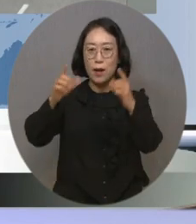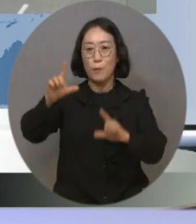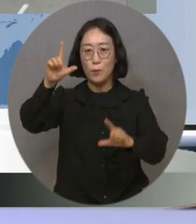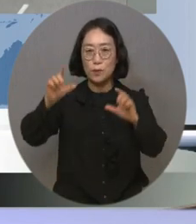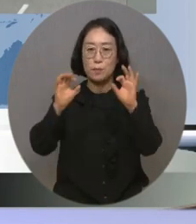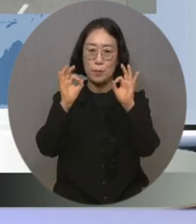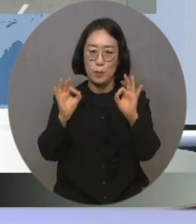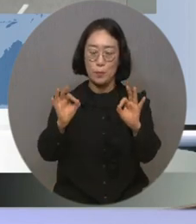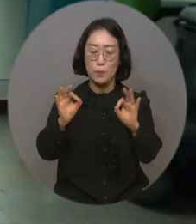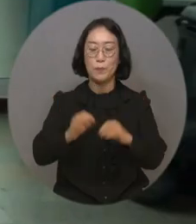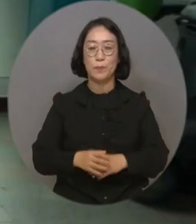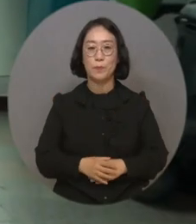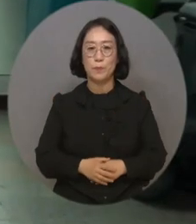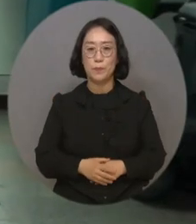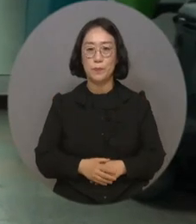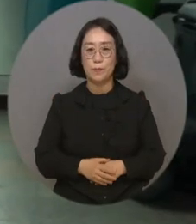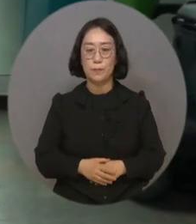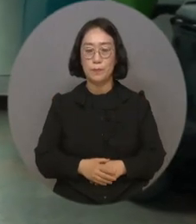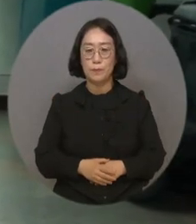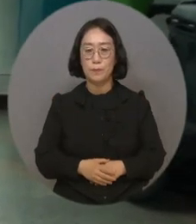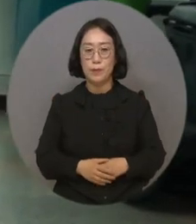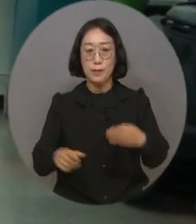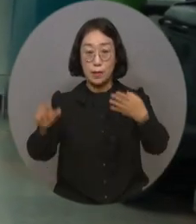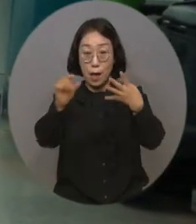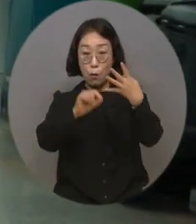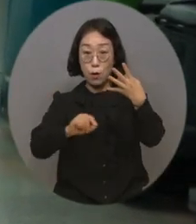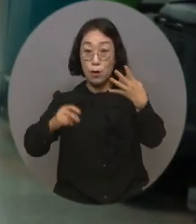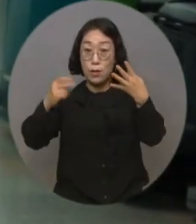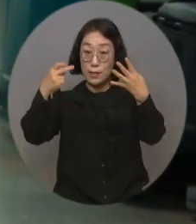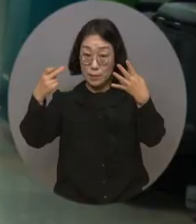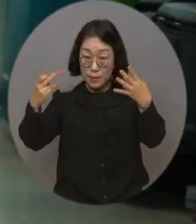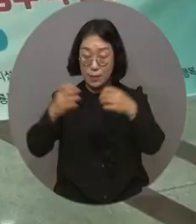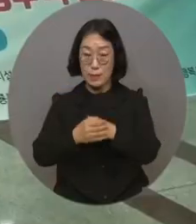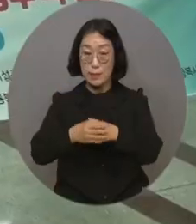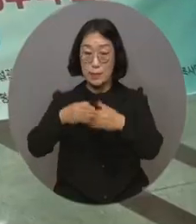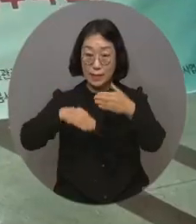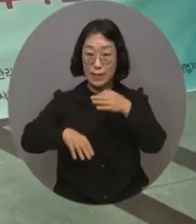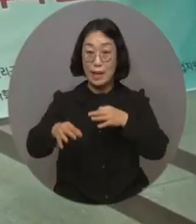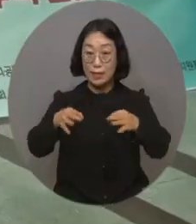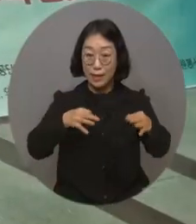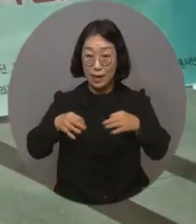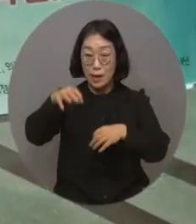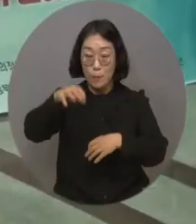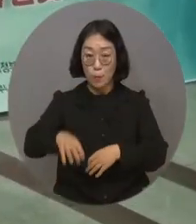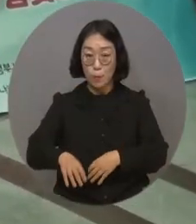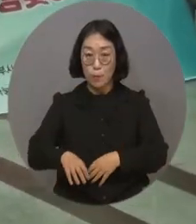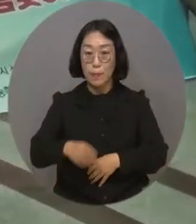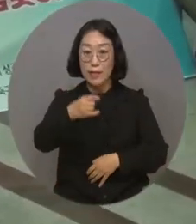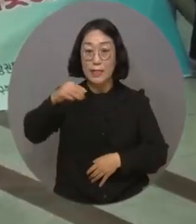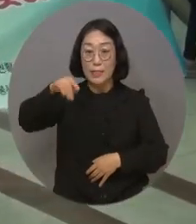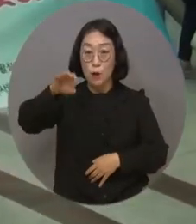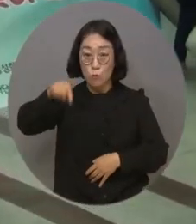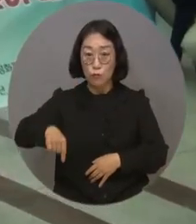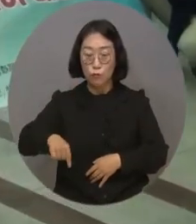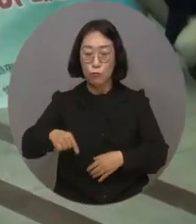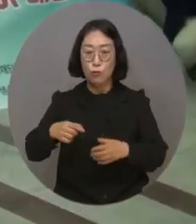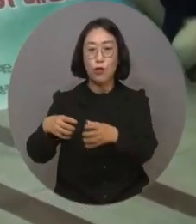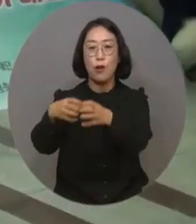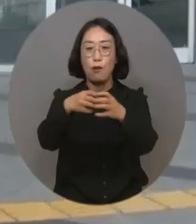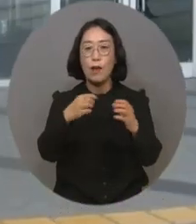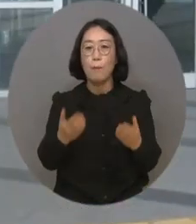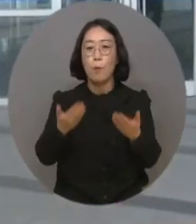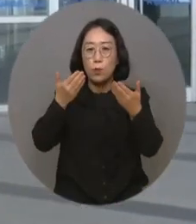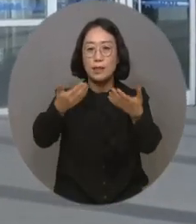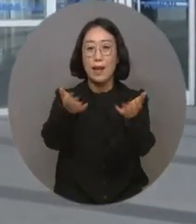다녀왔습니다. 지난 12일 의정부시 지하상가 문화광장에서는 클린 의정부 연합봉사단 출범식이